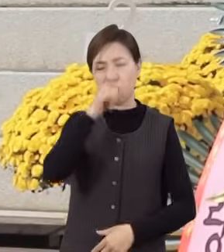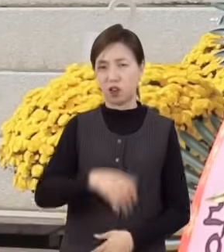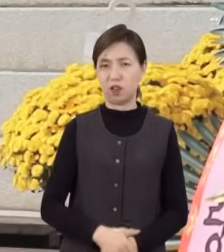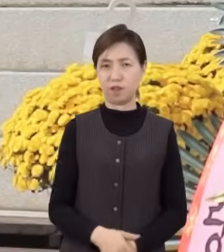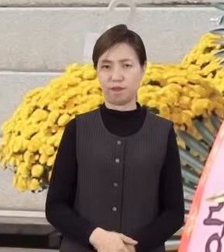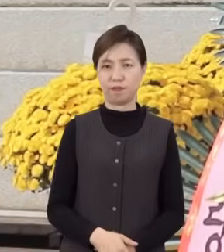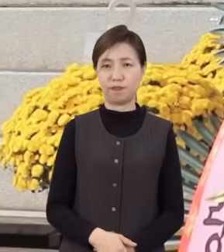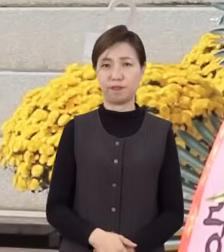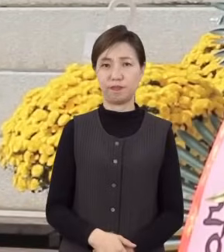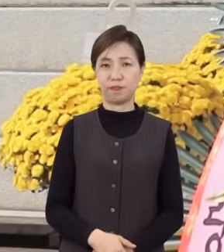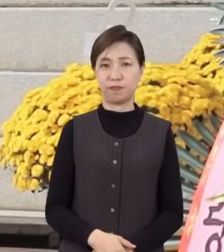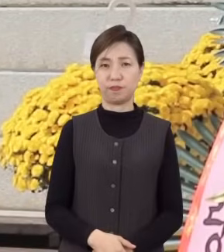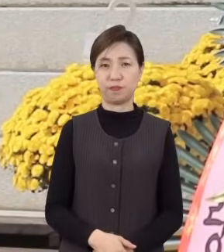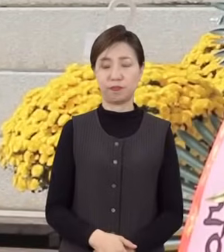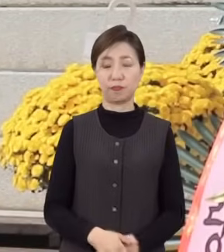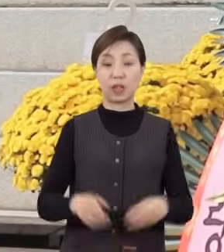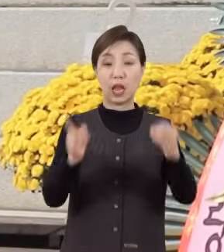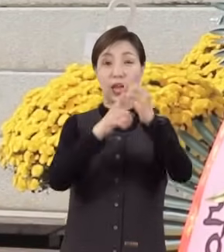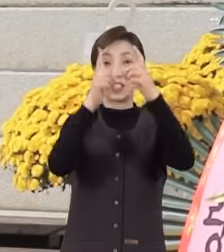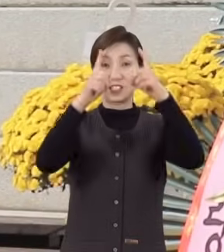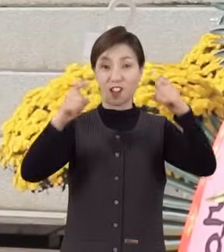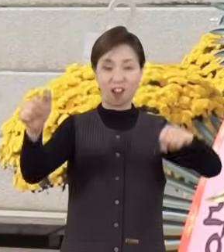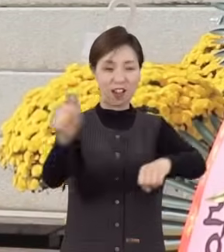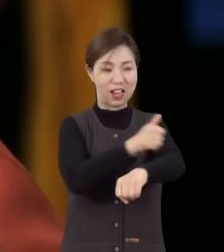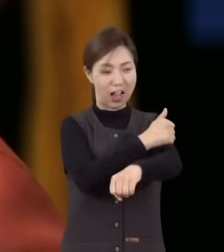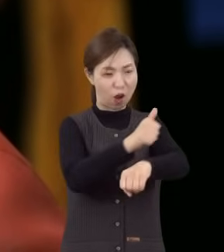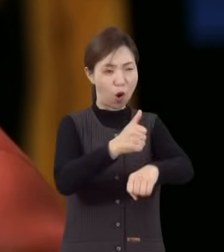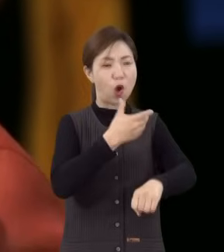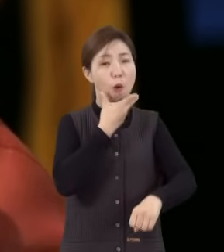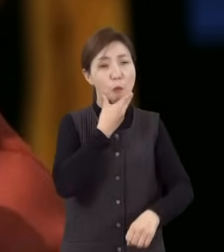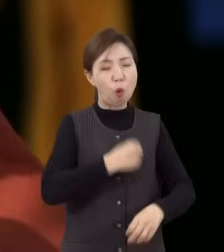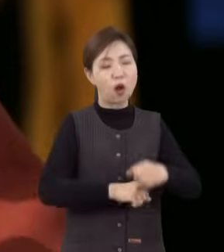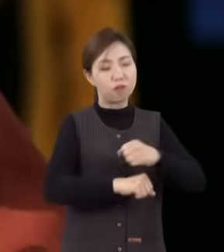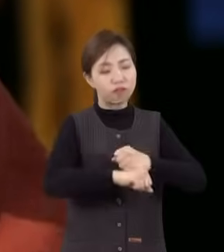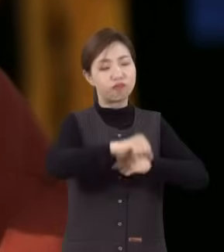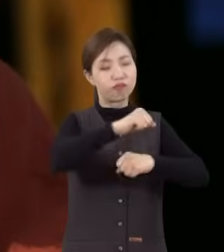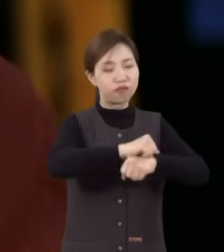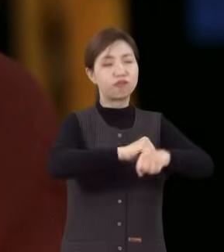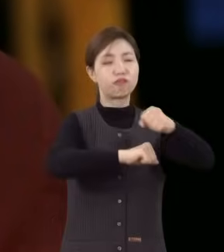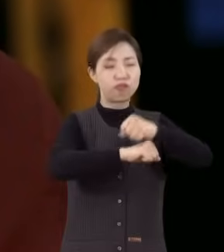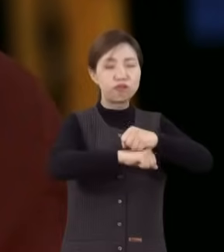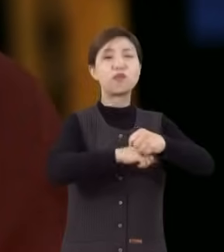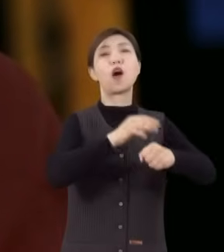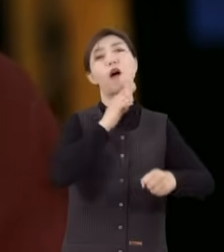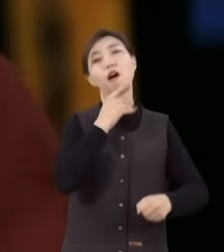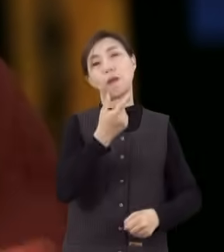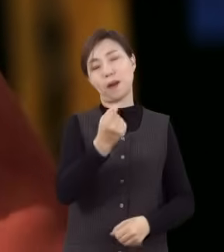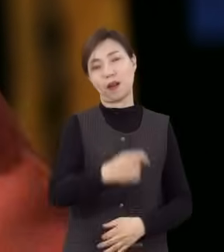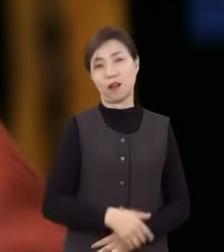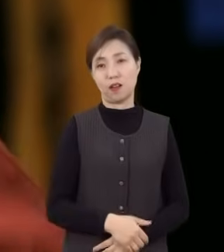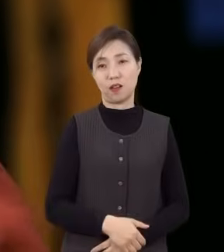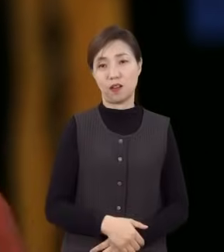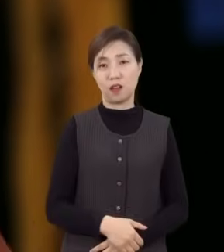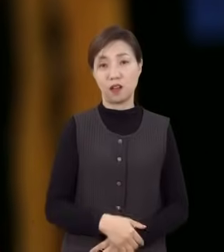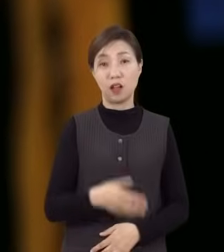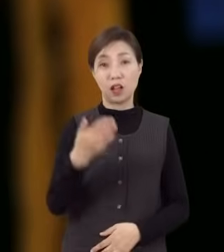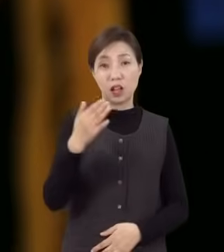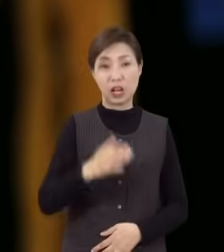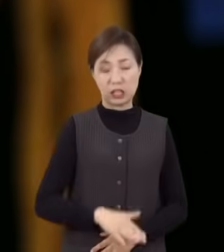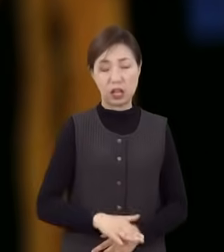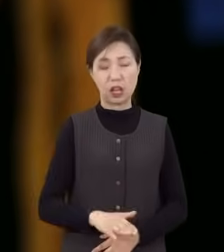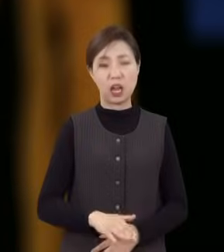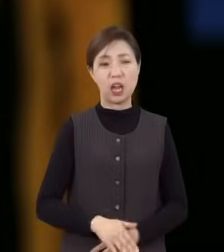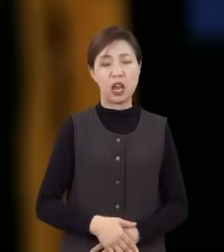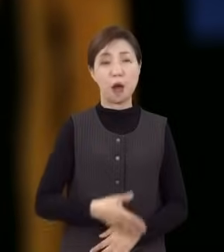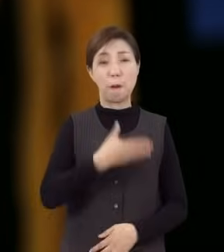복을 엄청 많이 쌓고 있는 존재들이다. 단, 절에 와서 복을 지을지언정 못 까먹지는